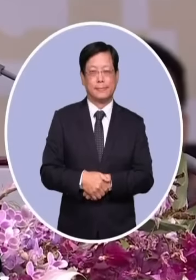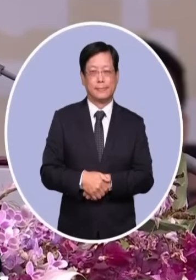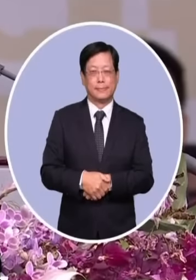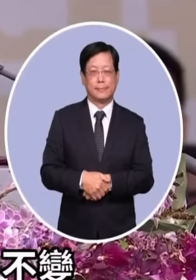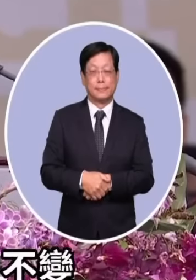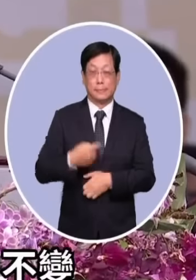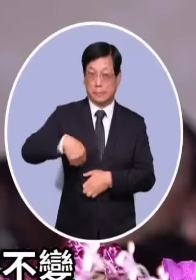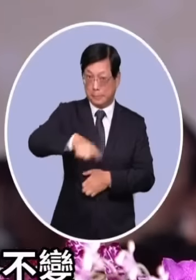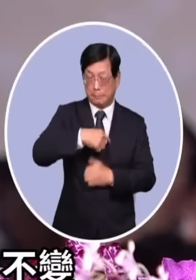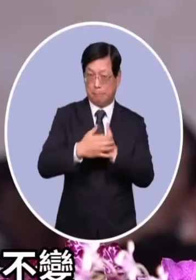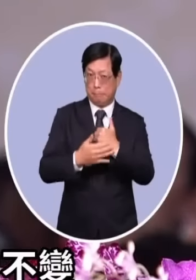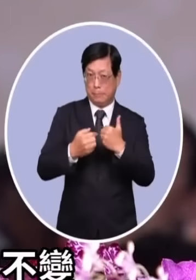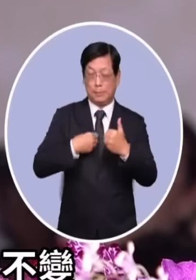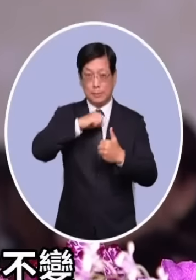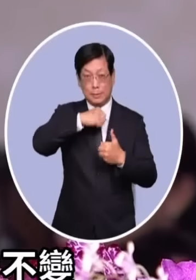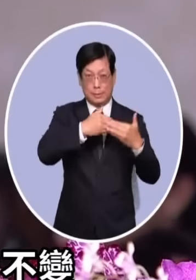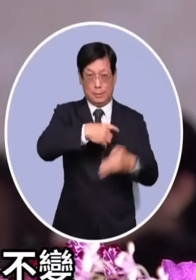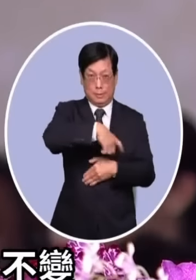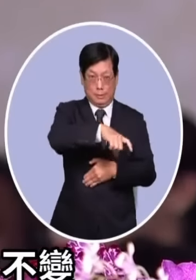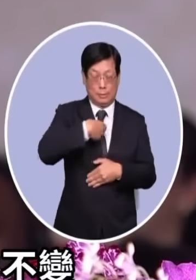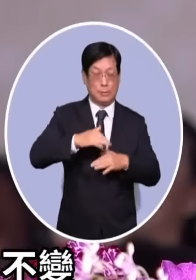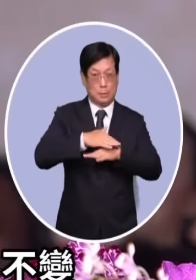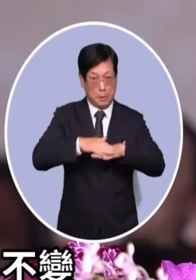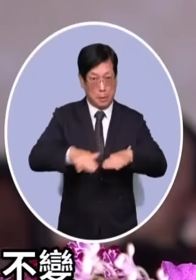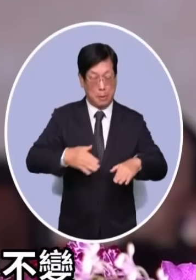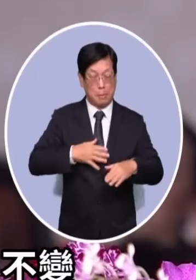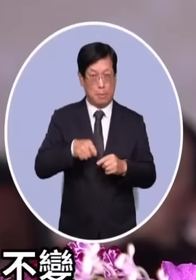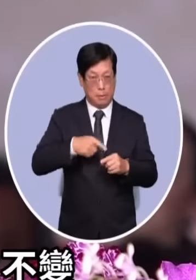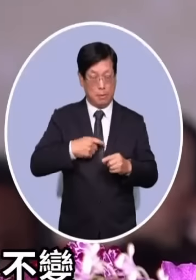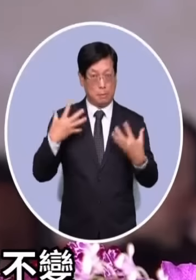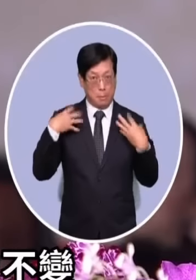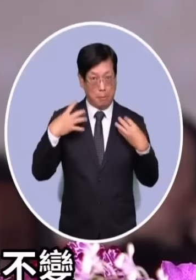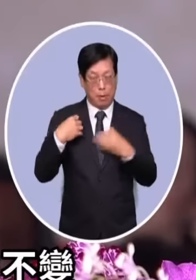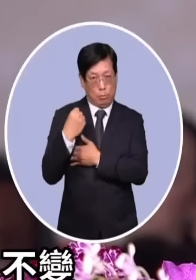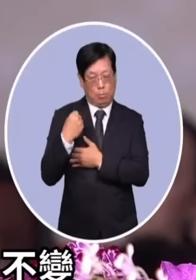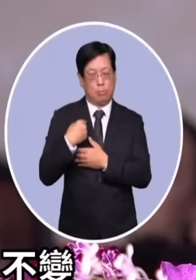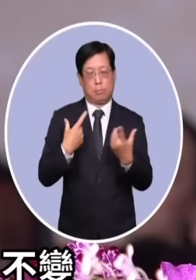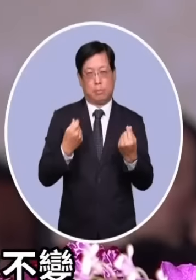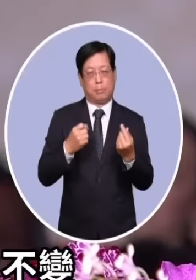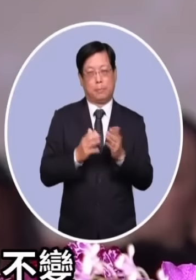我们维持台海和平稳定的现状的努力不变，